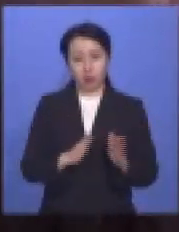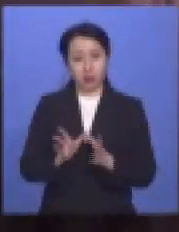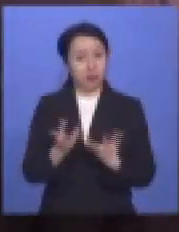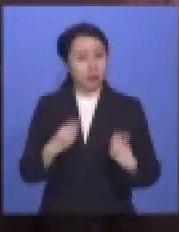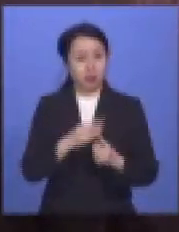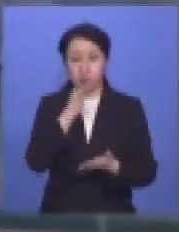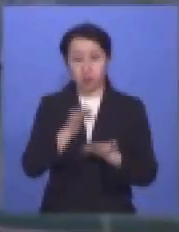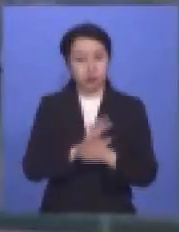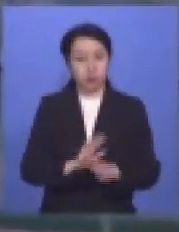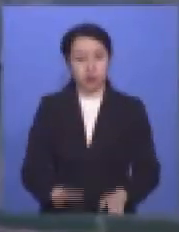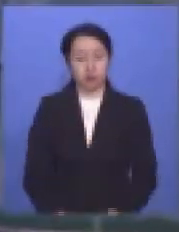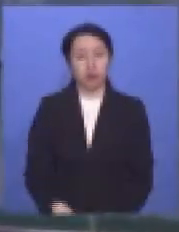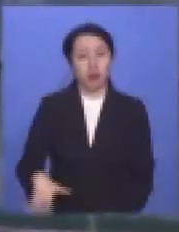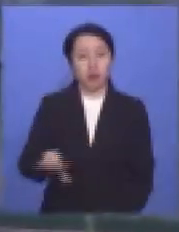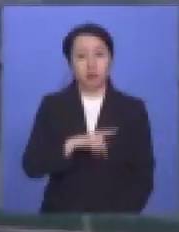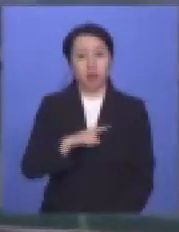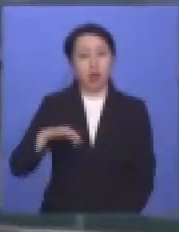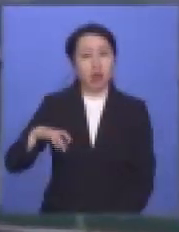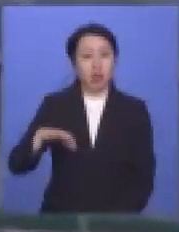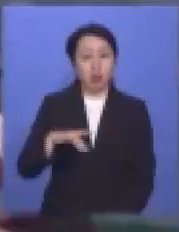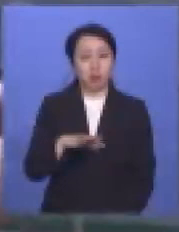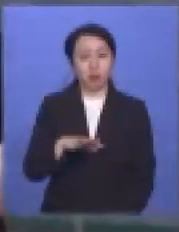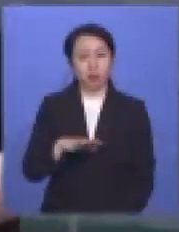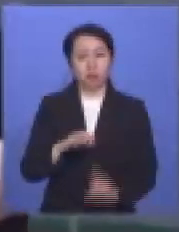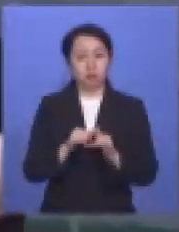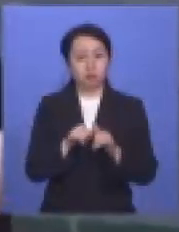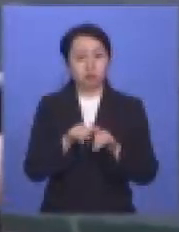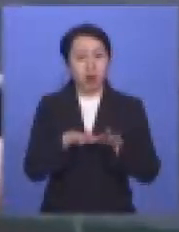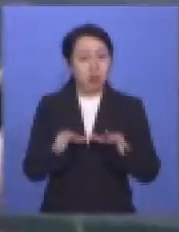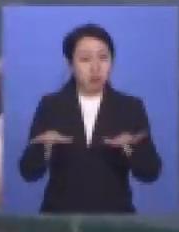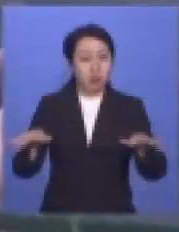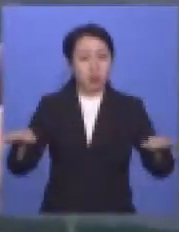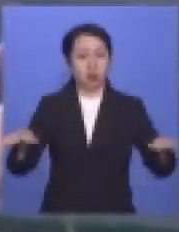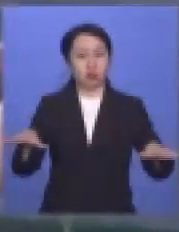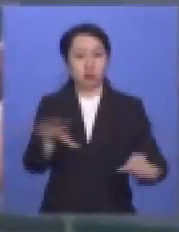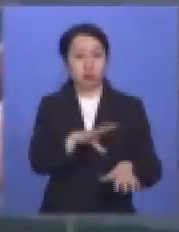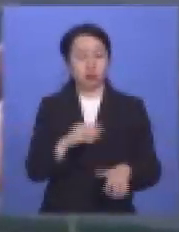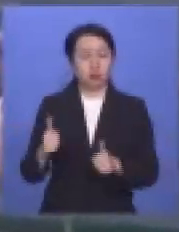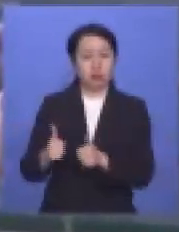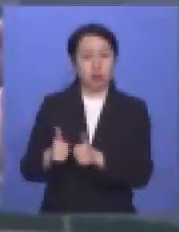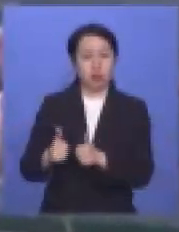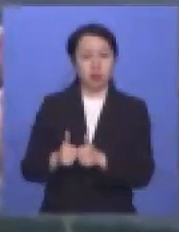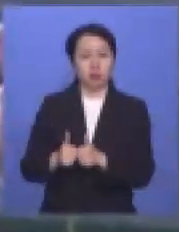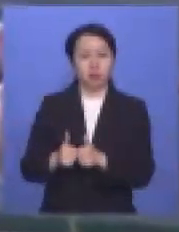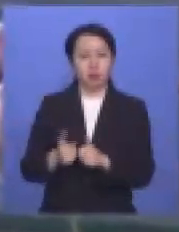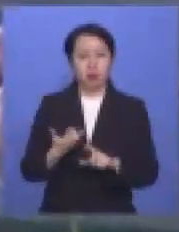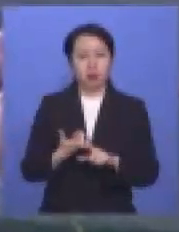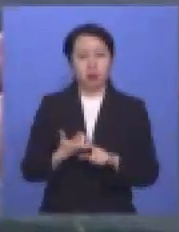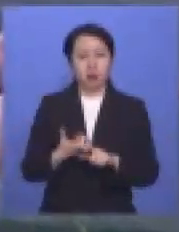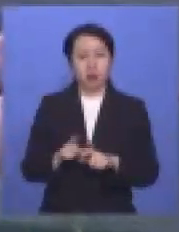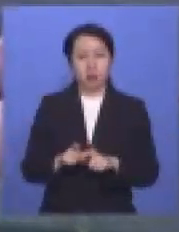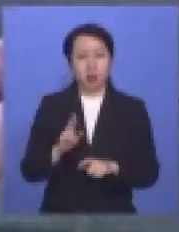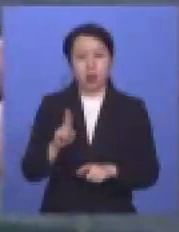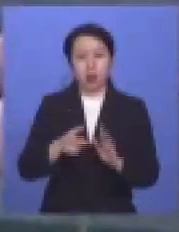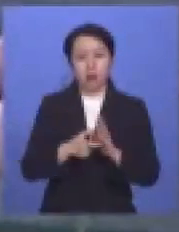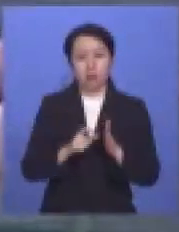не реагировала. Все их клопы, тараканы расползаются по всем соседям. Значит, данная